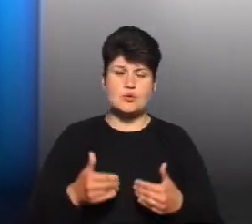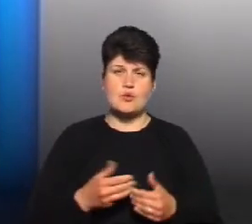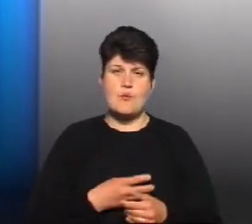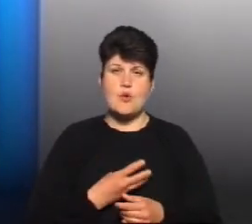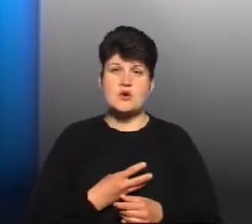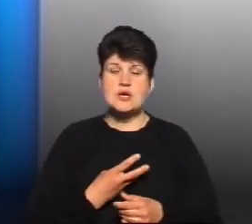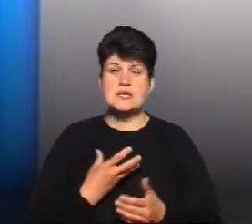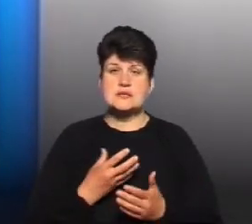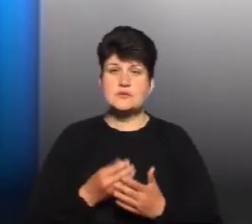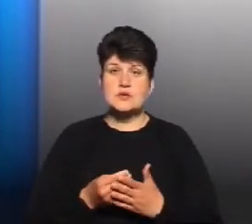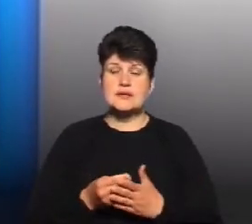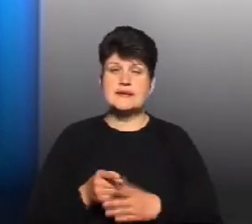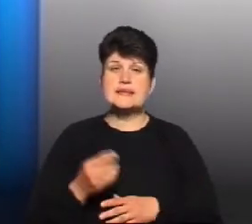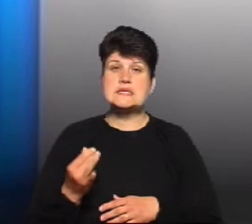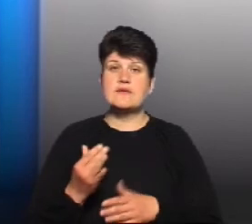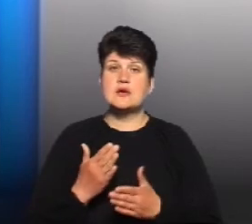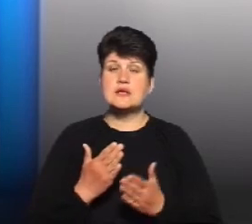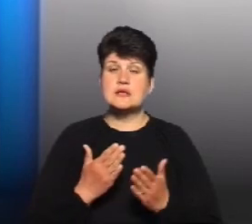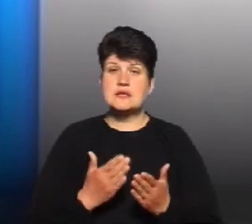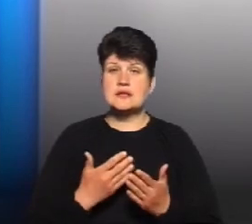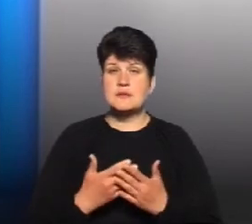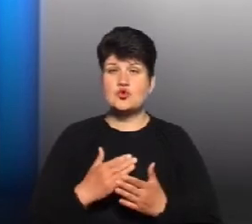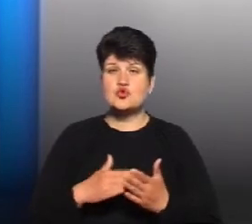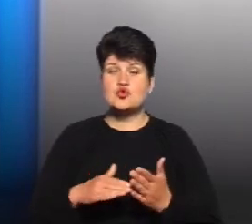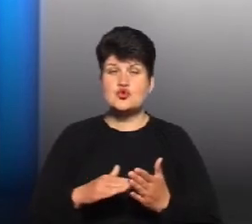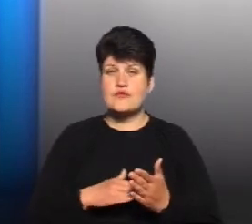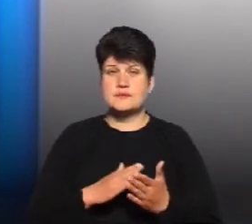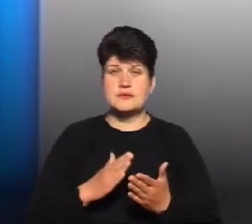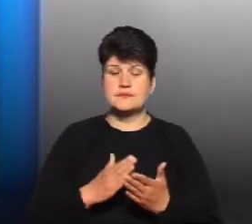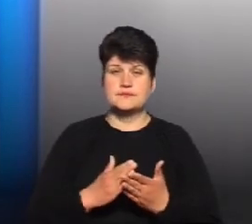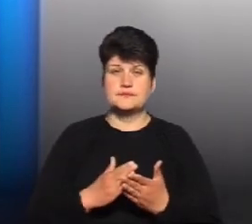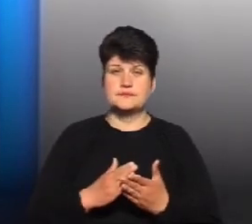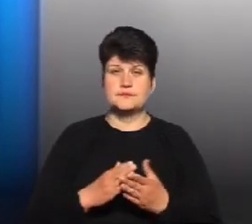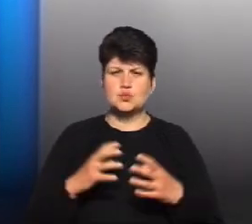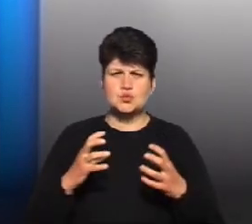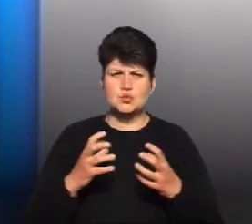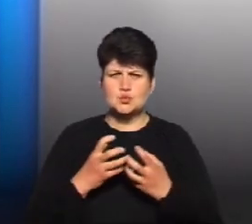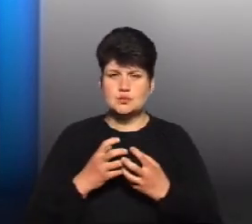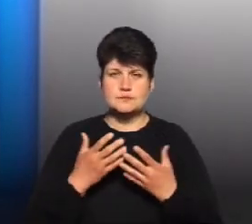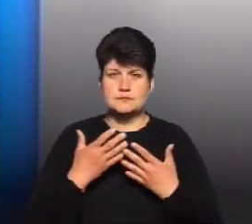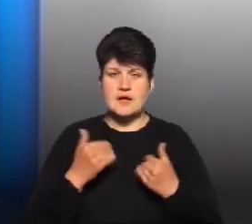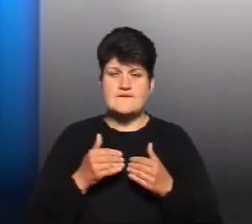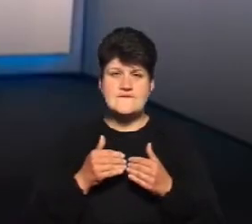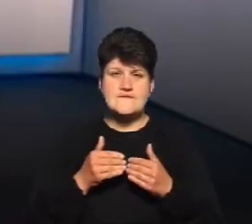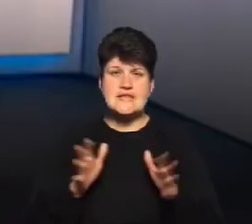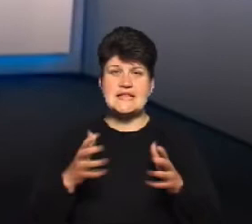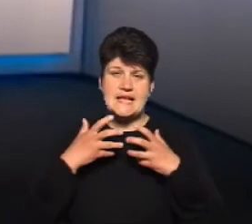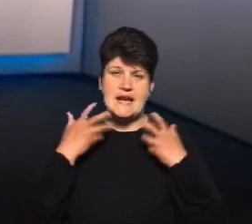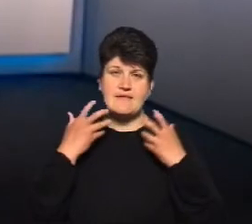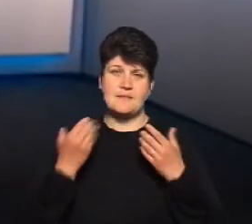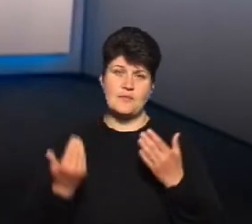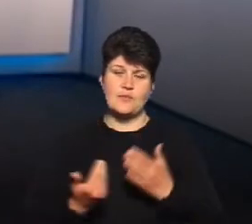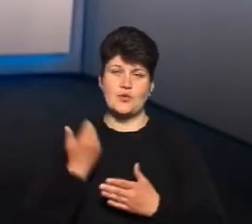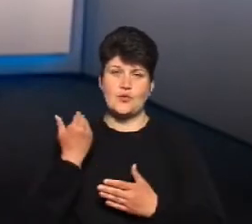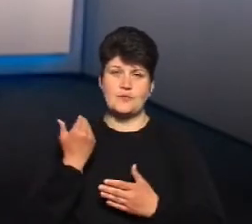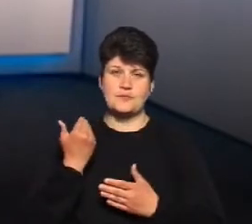які їх цікавлять, і, напевно, зовсім вони не стають такі скутими, відкриваються, я ж кажу, зовсім по-новому. Нема такого, що, не знаю,